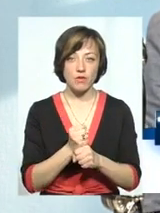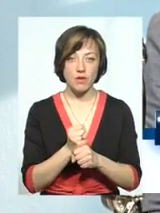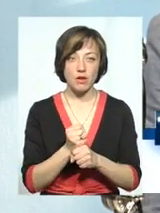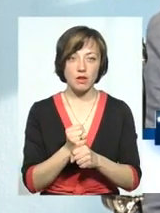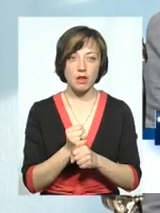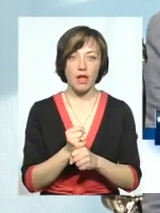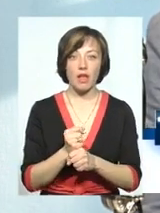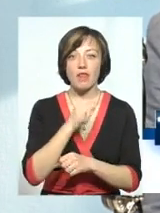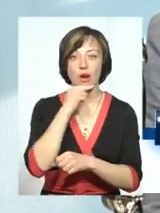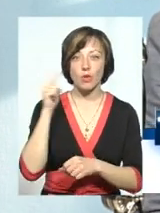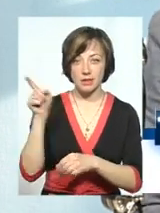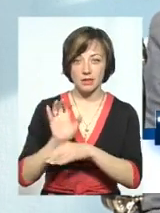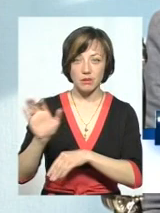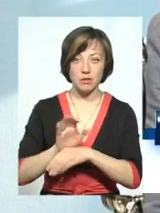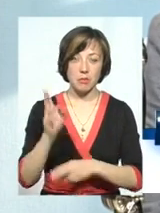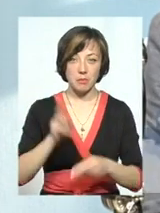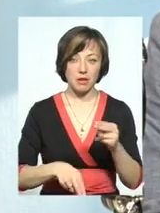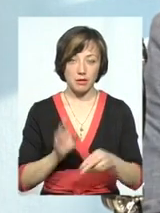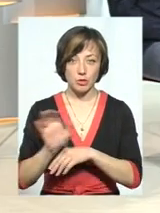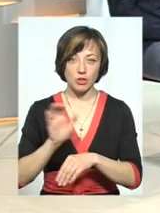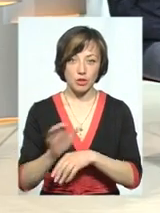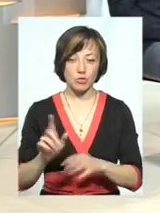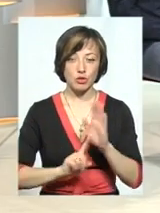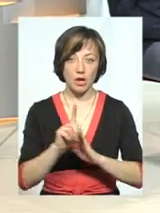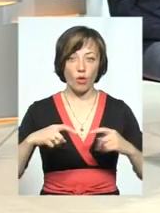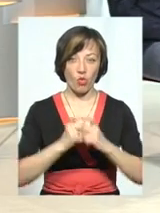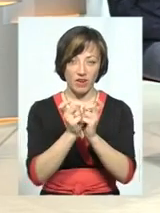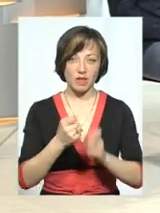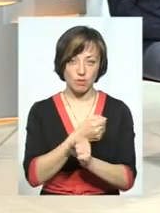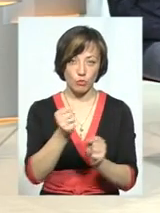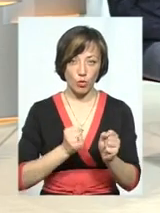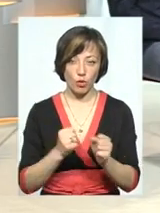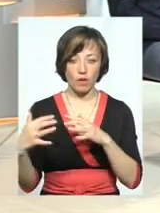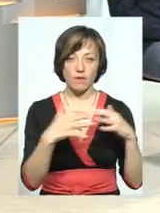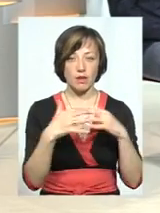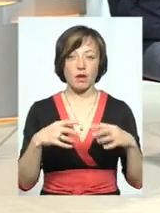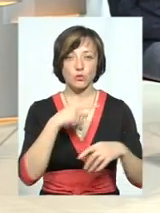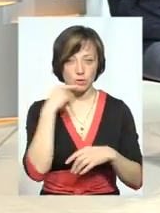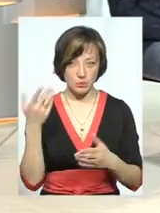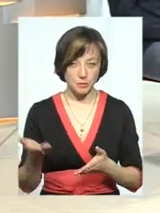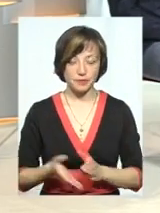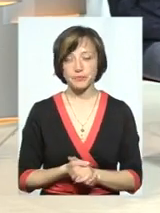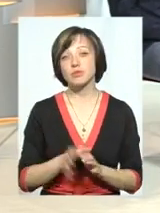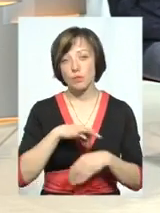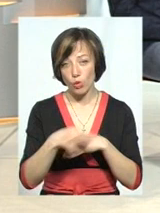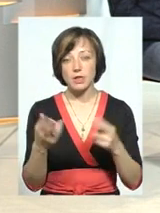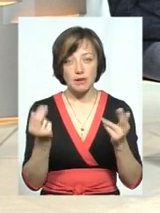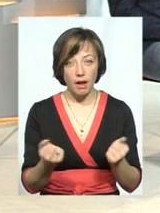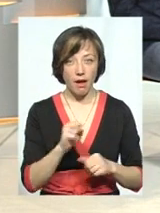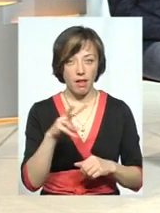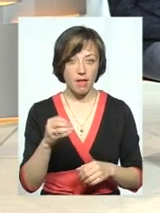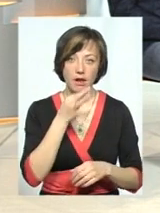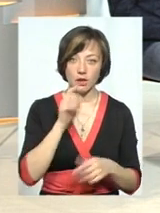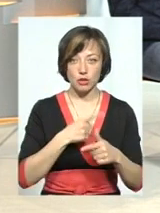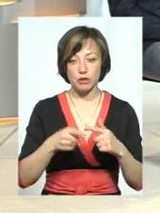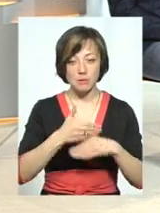ринок і припинили постачати те, що почалися збройні конфлікти і почалися збройні дії з Росією, підтримані Росії. Боляче, да, боляче, але рано чи